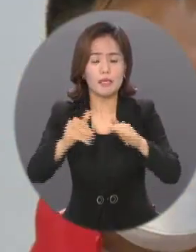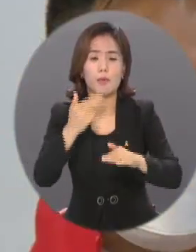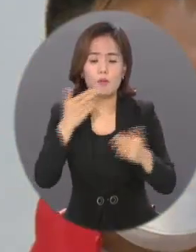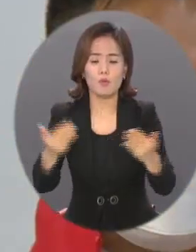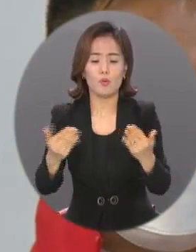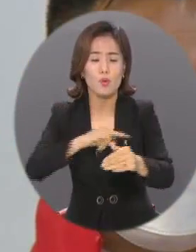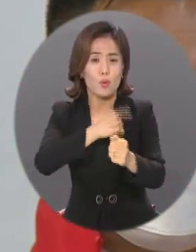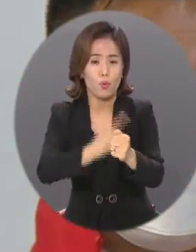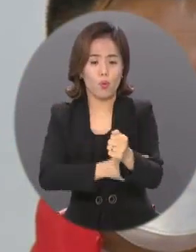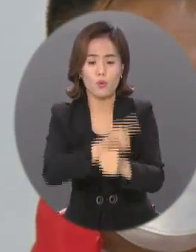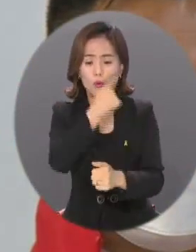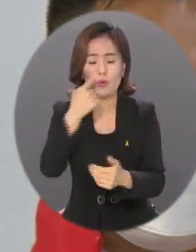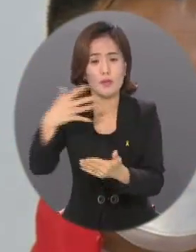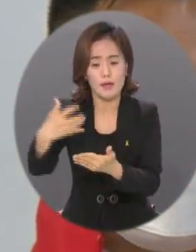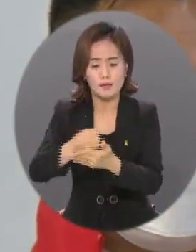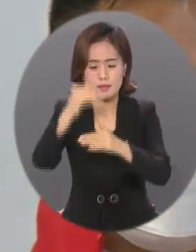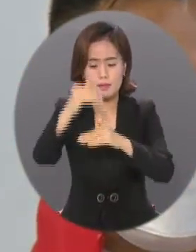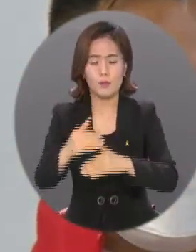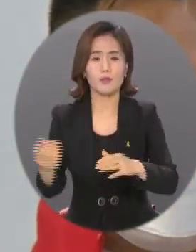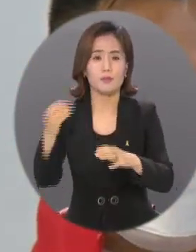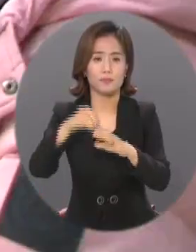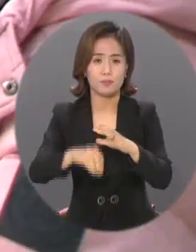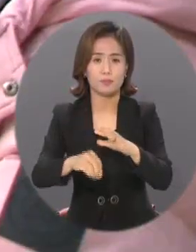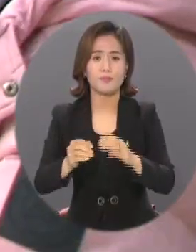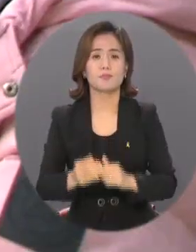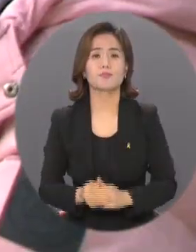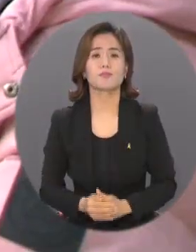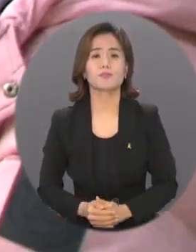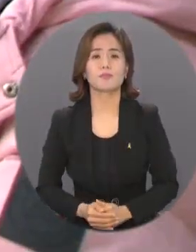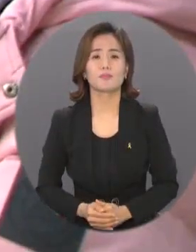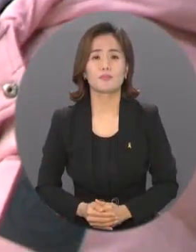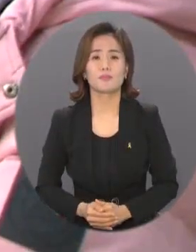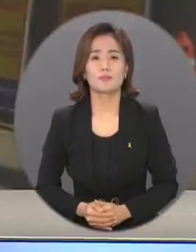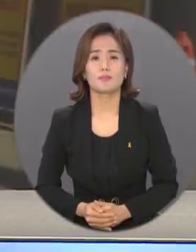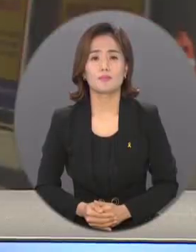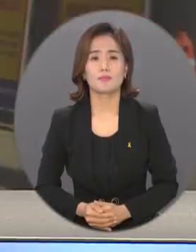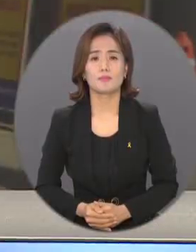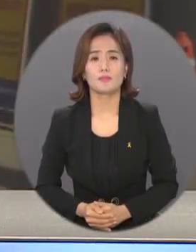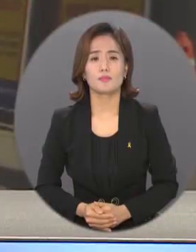없는 노동권을 보장한다는 등의 내용이 담겼습니다.